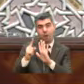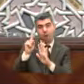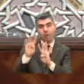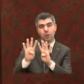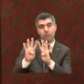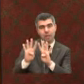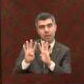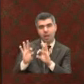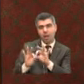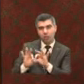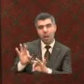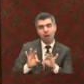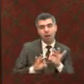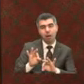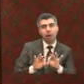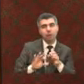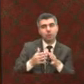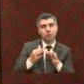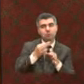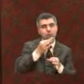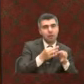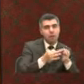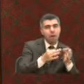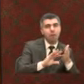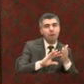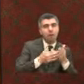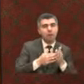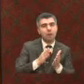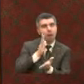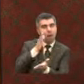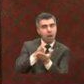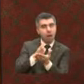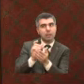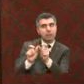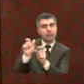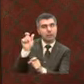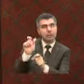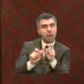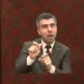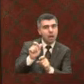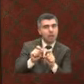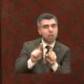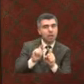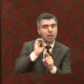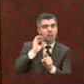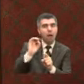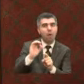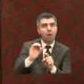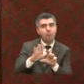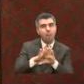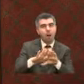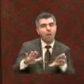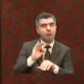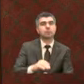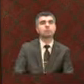العدد الإجراءات إدارية وقضائية تتضمن الحقوق ديال المنزوعه ملكيتهم، وفيها واحد